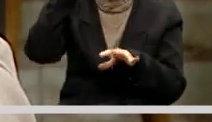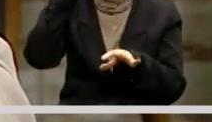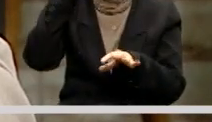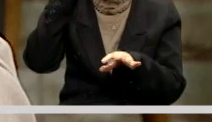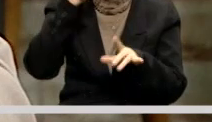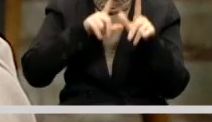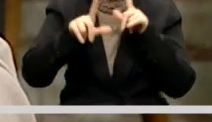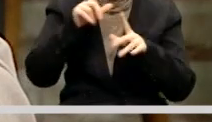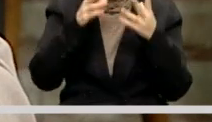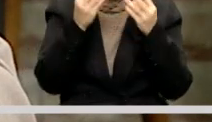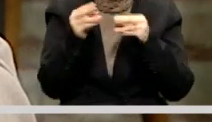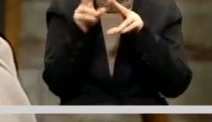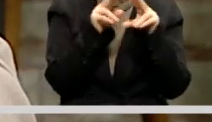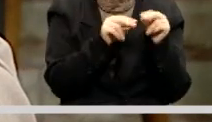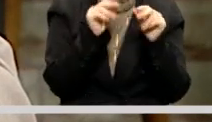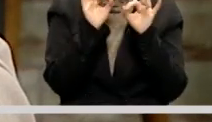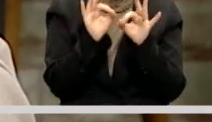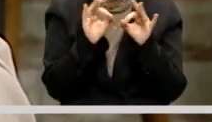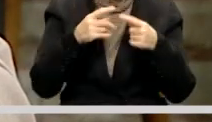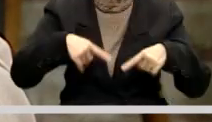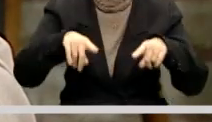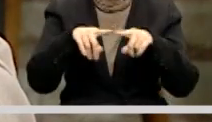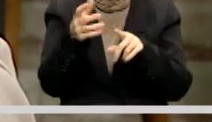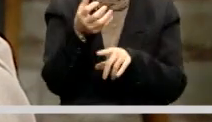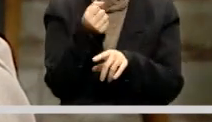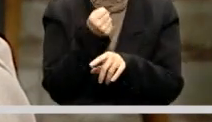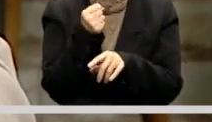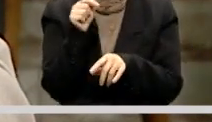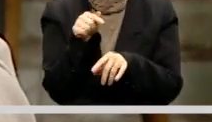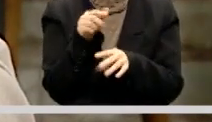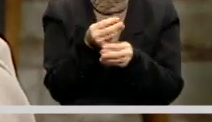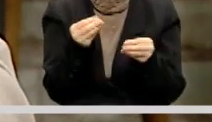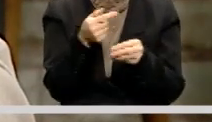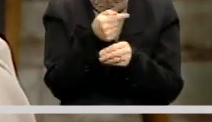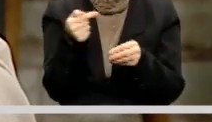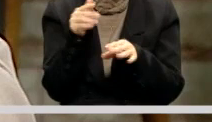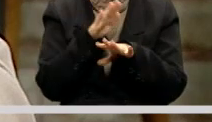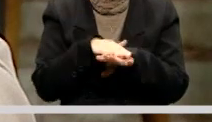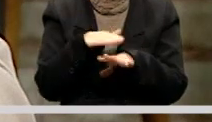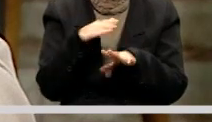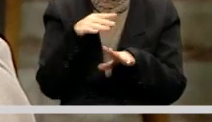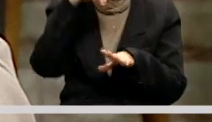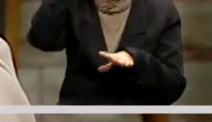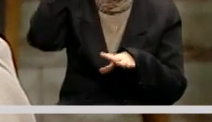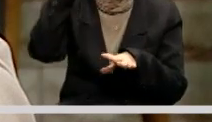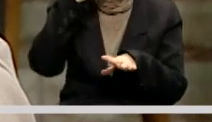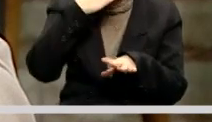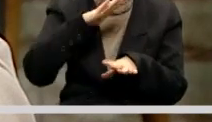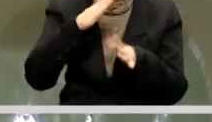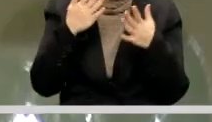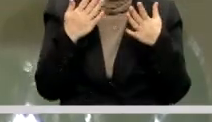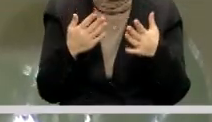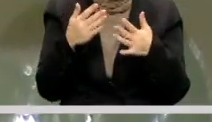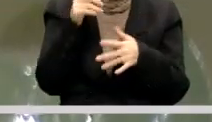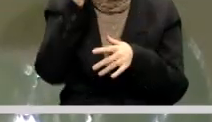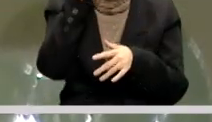zihnimizin ihtiyacı olan uykuyu mutlaka biz alıyoruz. Yani onu çok eksiltme şansımız yok. Güzel. Peki telefonları alarm